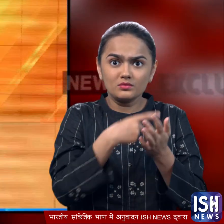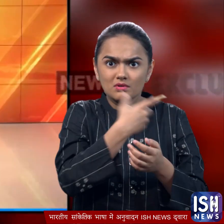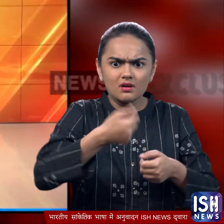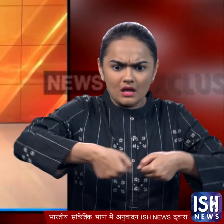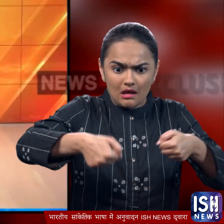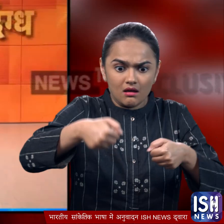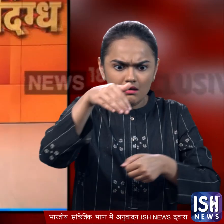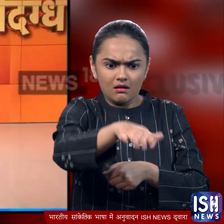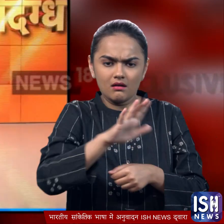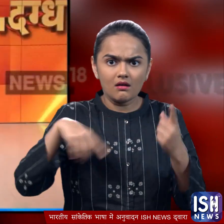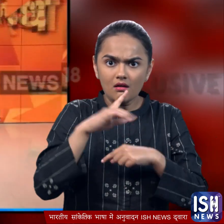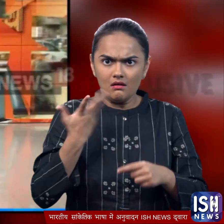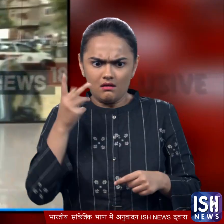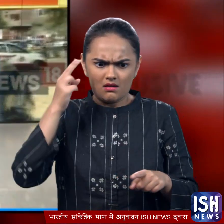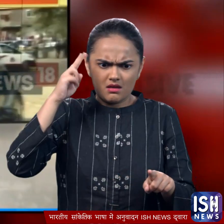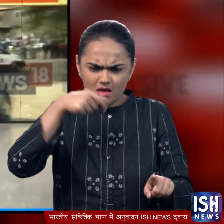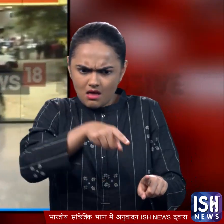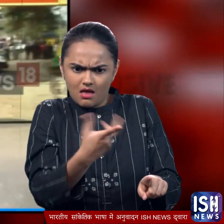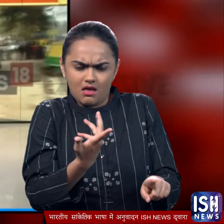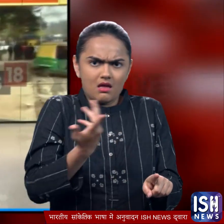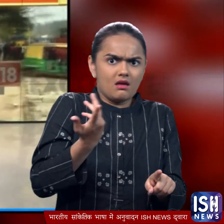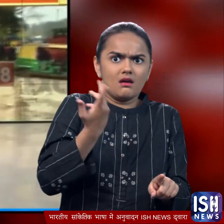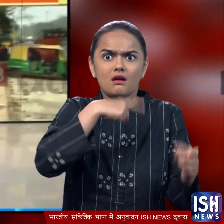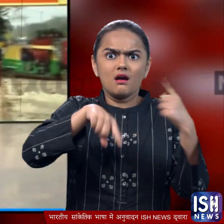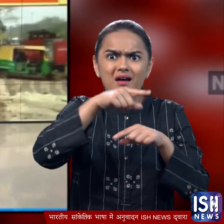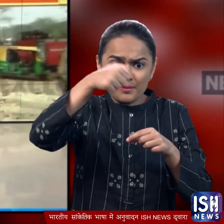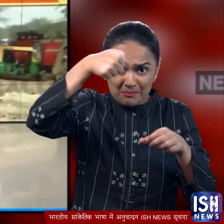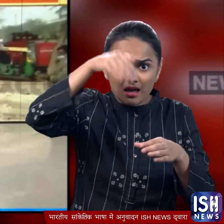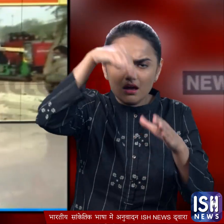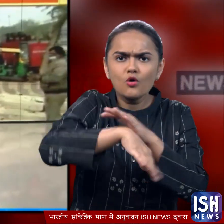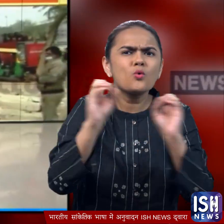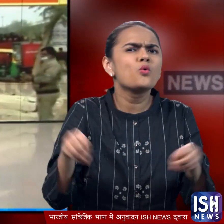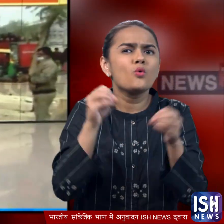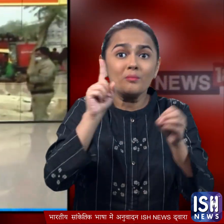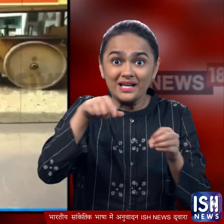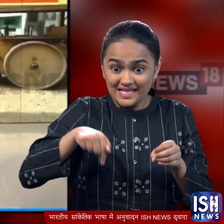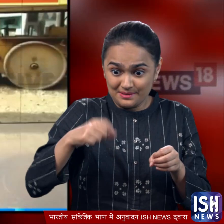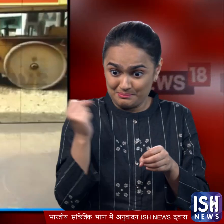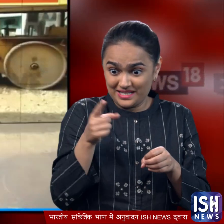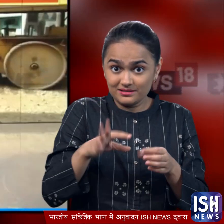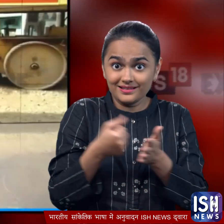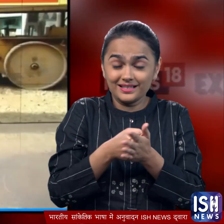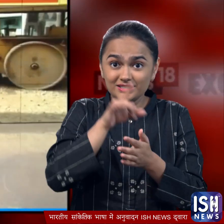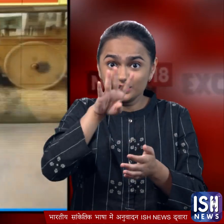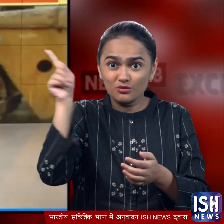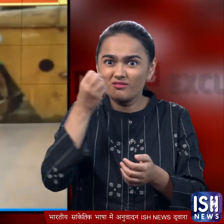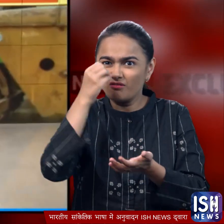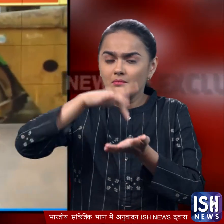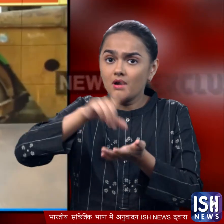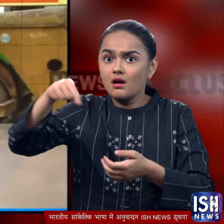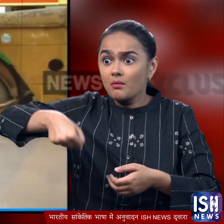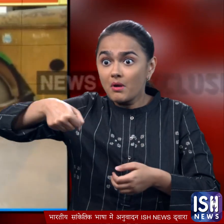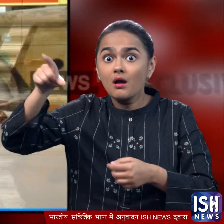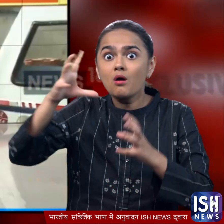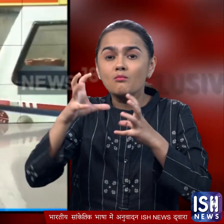मिलने से हड़कंप मच गया, जिसके बाद जांच की गई तो पता चला कि इस बैग में कुछ नहीं था, लेकिन इसी महीने की 14 तारीख को गाजीपुर फूल मंडी से एक लावारिस